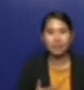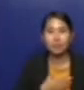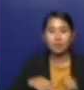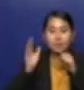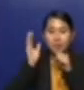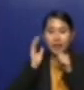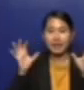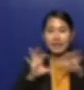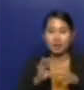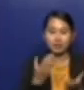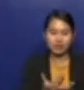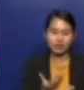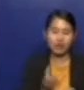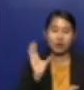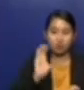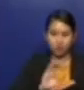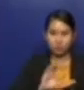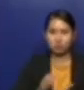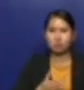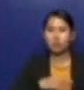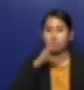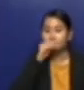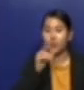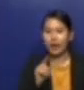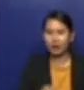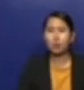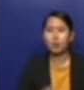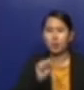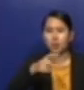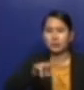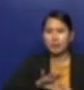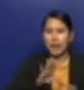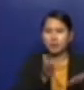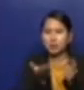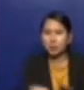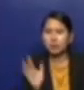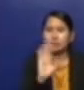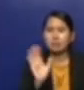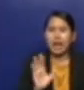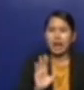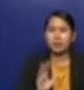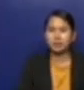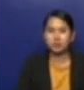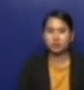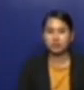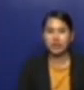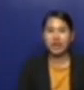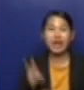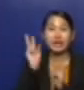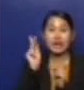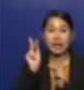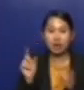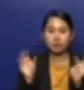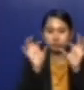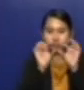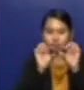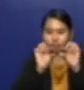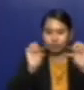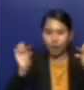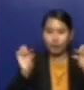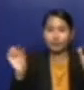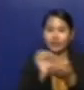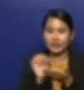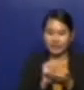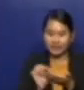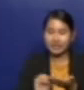บผมบอกว่าอย่าเพิ่งยุบสภาสื่อไปเขียนเต็มว่า